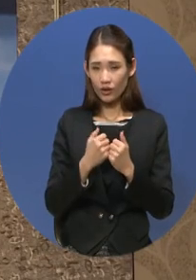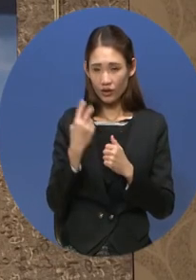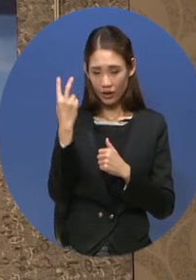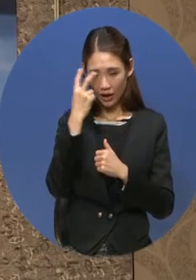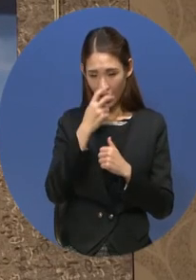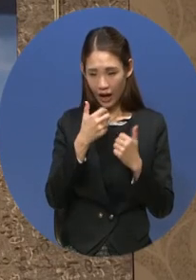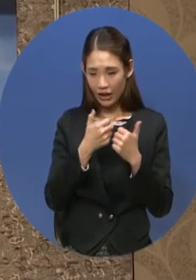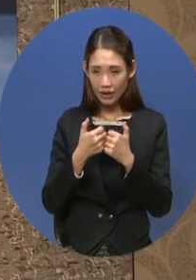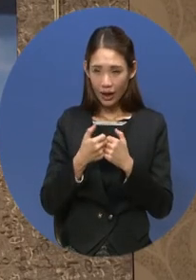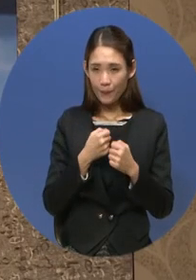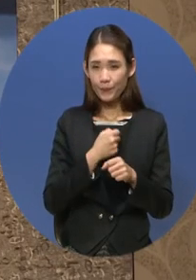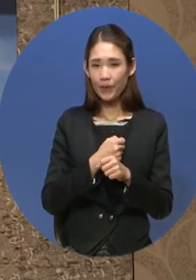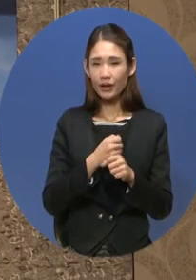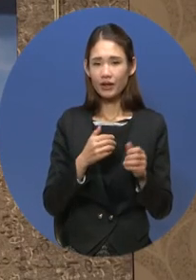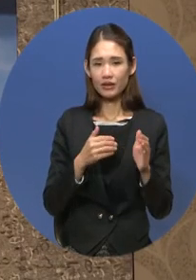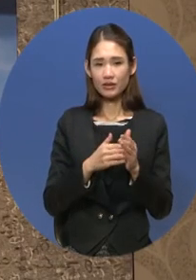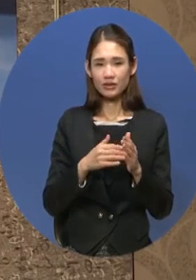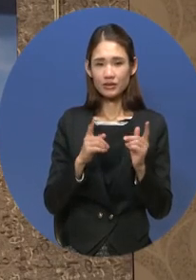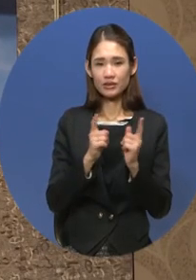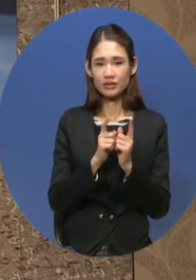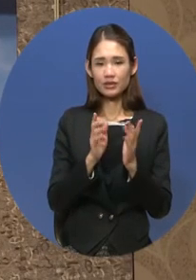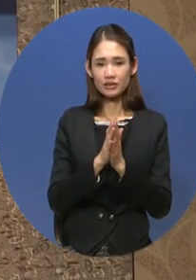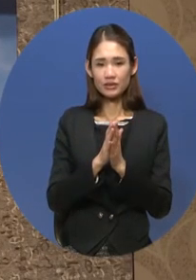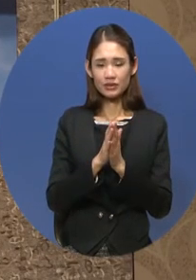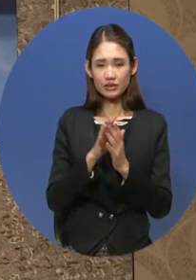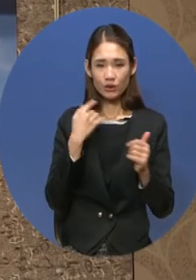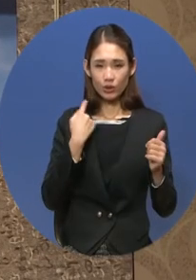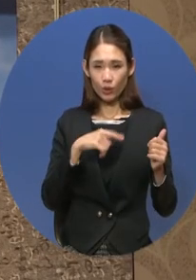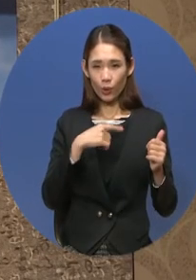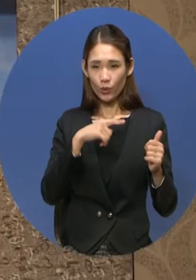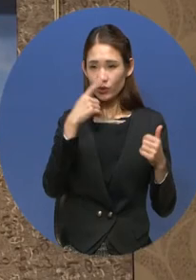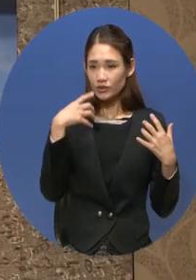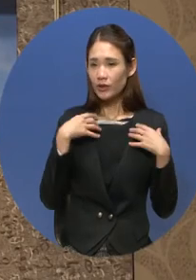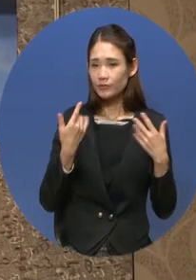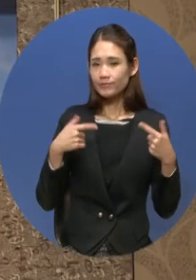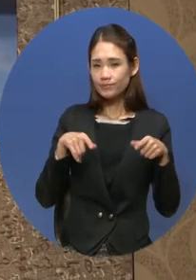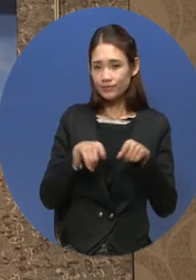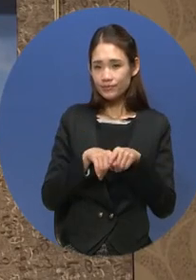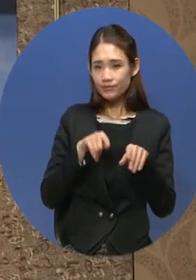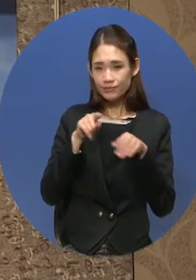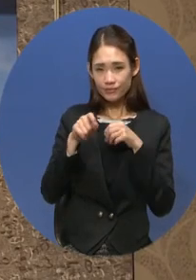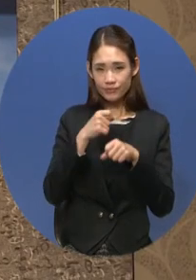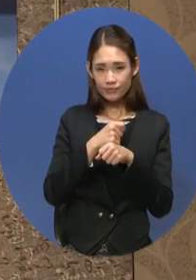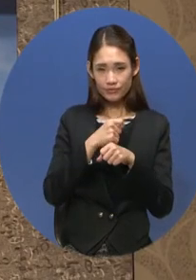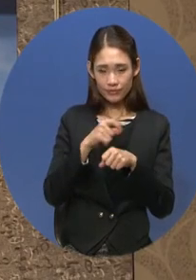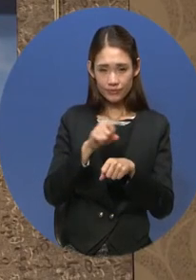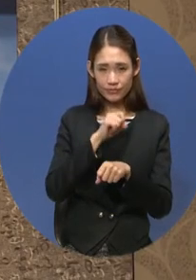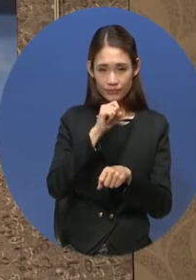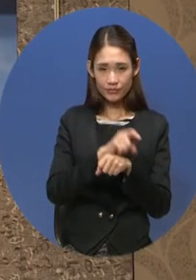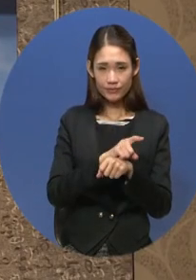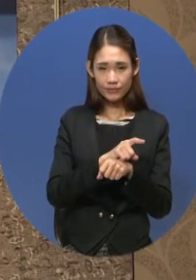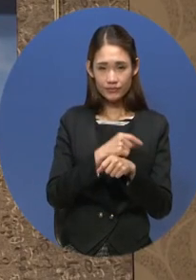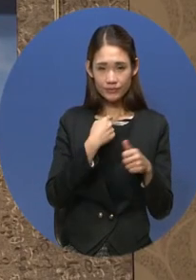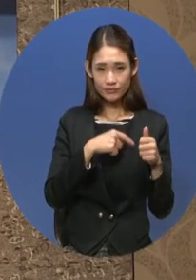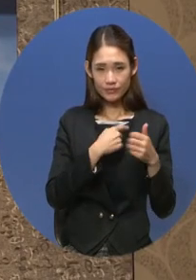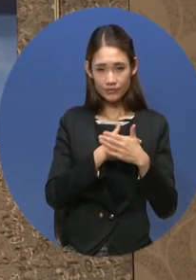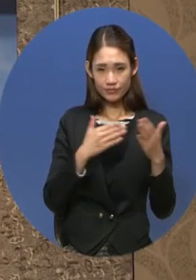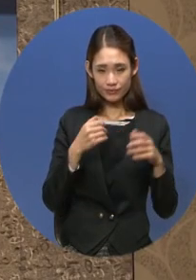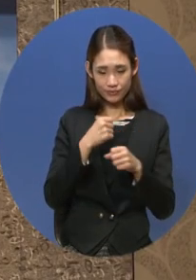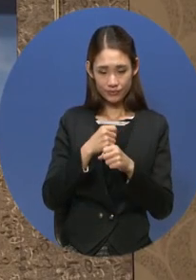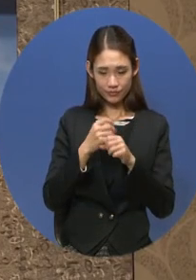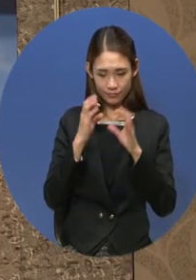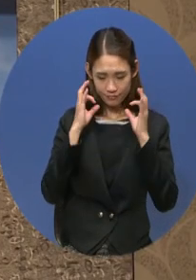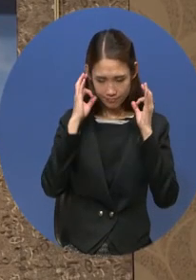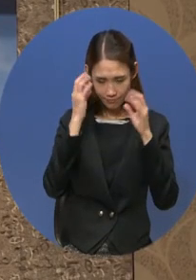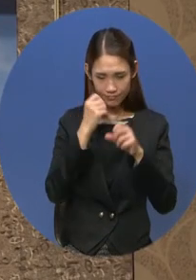간담회도 네. 하고 학부모님들과 직접 교육청과 같이 그런 것들도 해서 특성화 교실을 만들려고 많이 애를